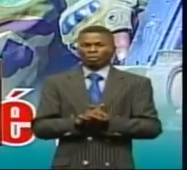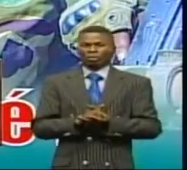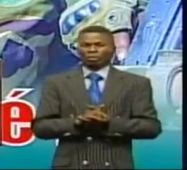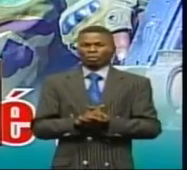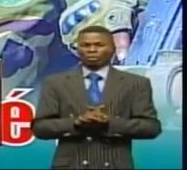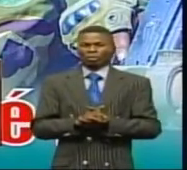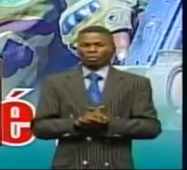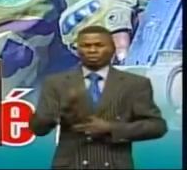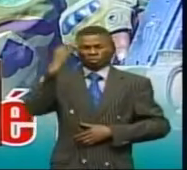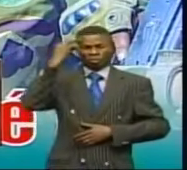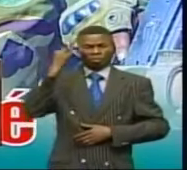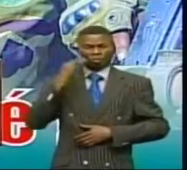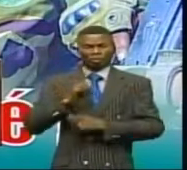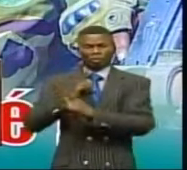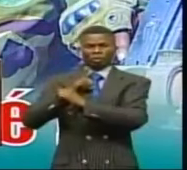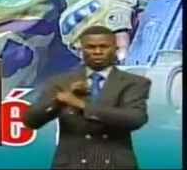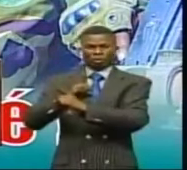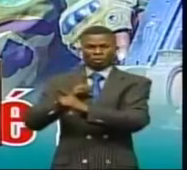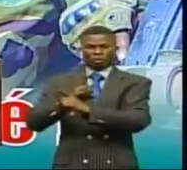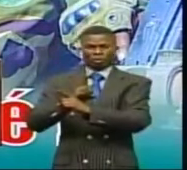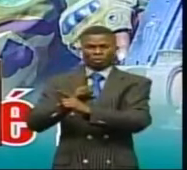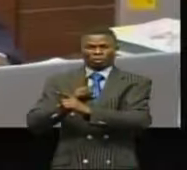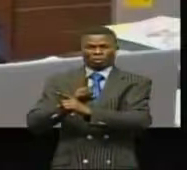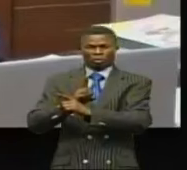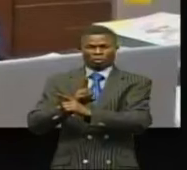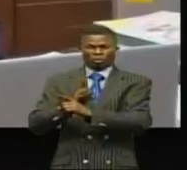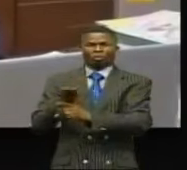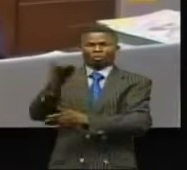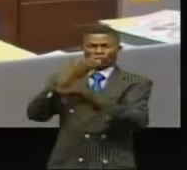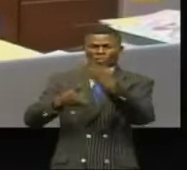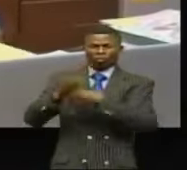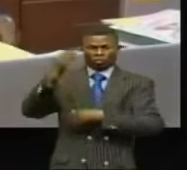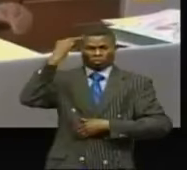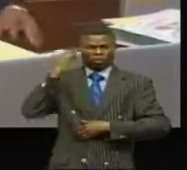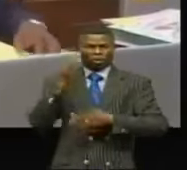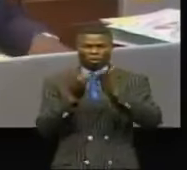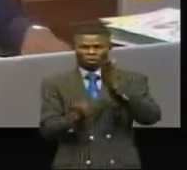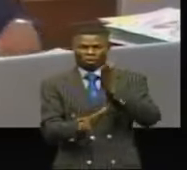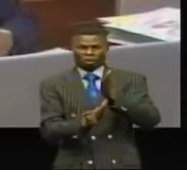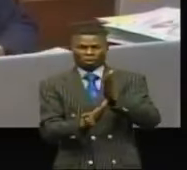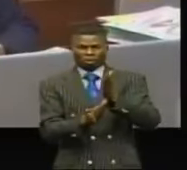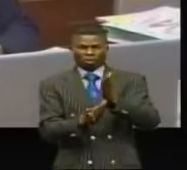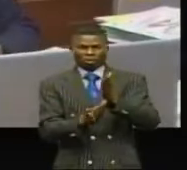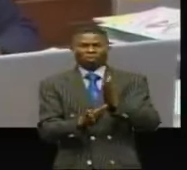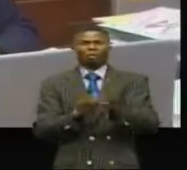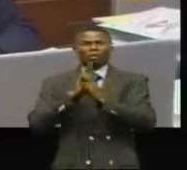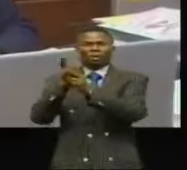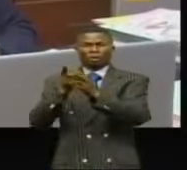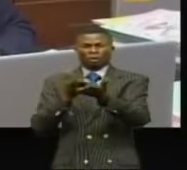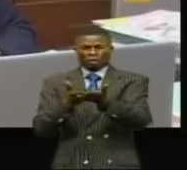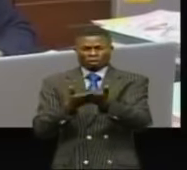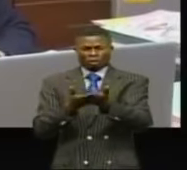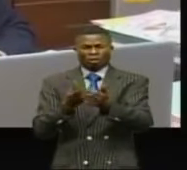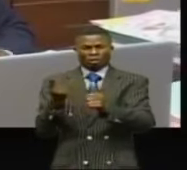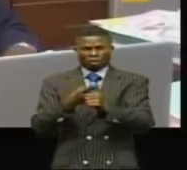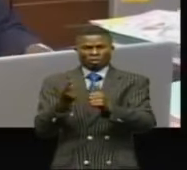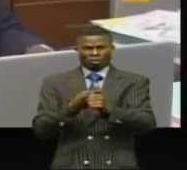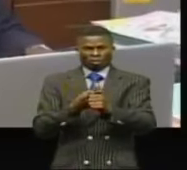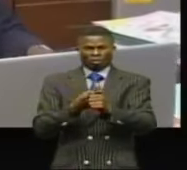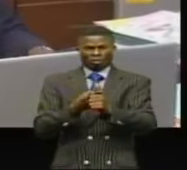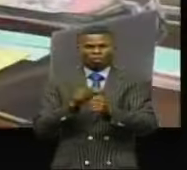Le ministre de la Défense, complétant le vice-ministre de l'Intérieur, a consacré son rapport essentiellement sur